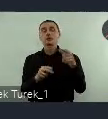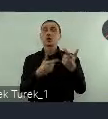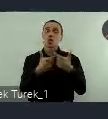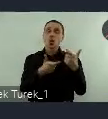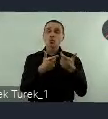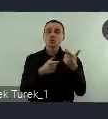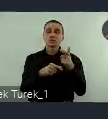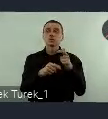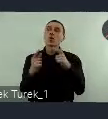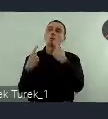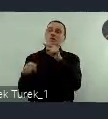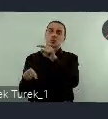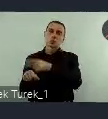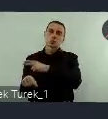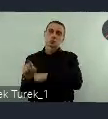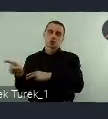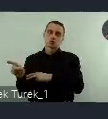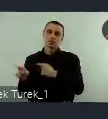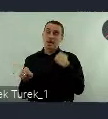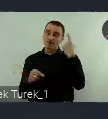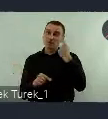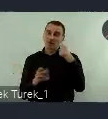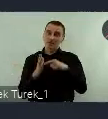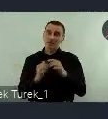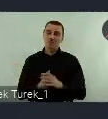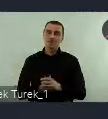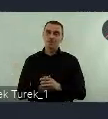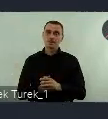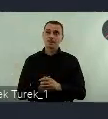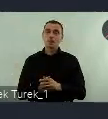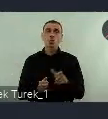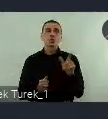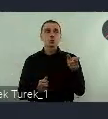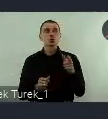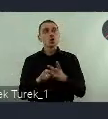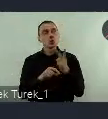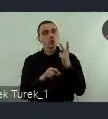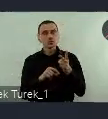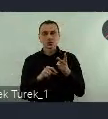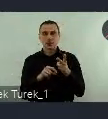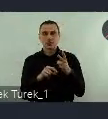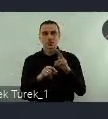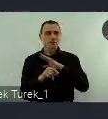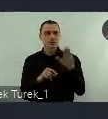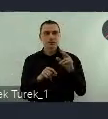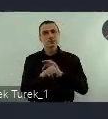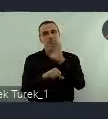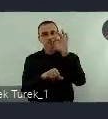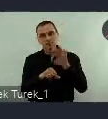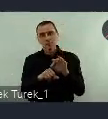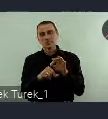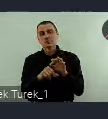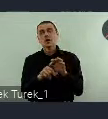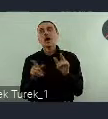urząd będzie brał odpowiedzialność za wszystko tak sobie myślę jakby nałoży na pana obowiązek zapewnienia To będzie ta dostępność architektoniczna ale skoro to jest